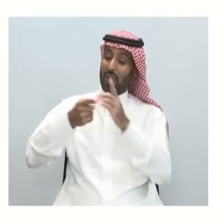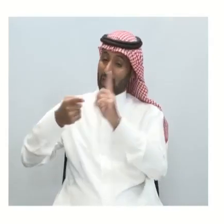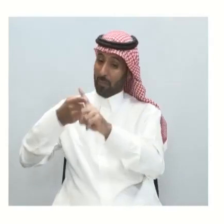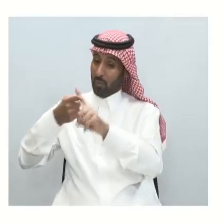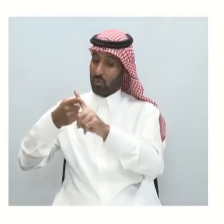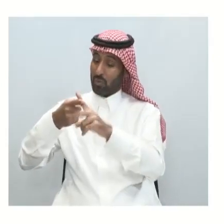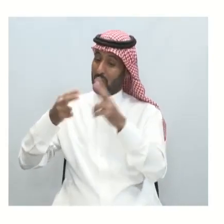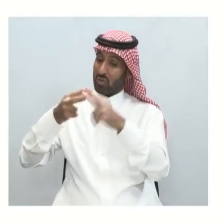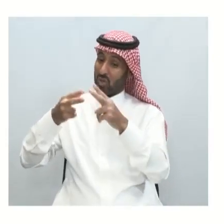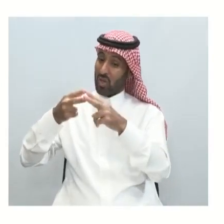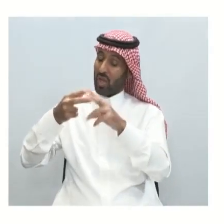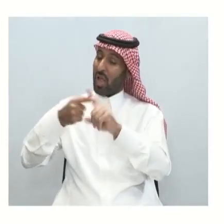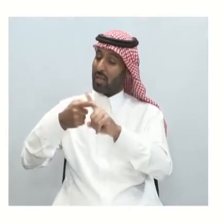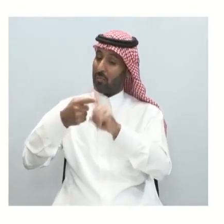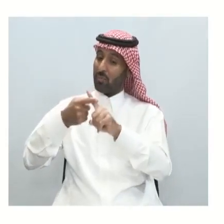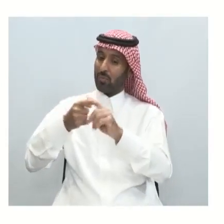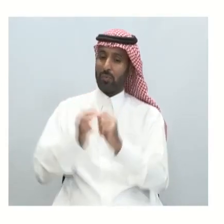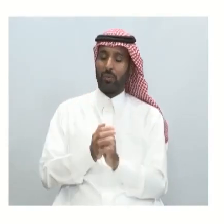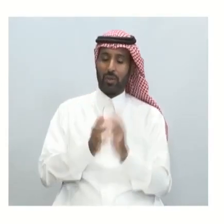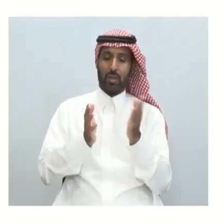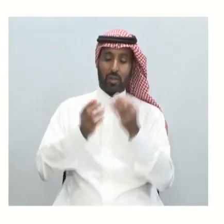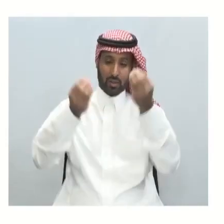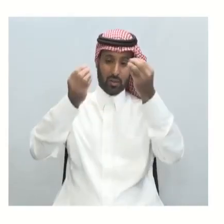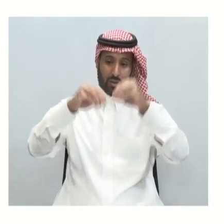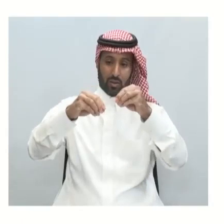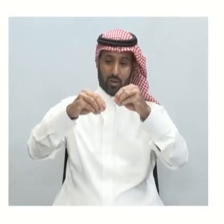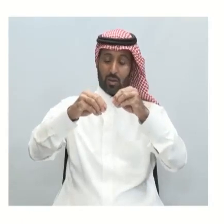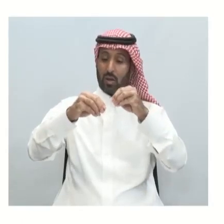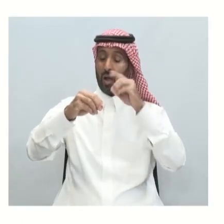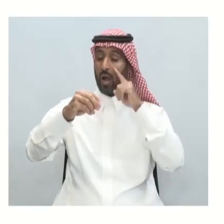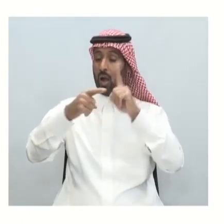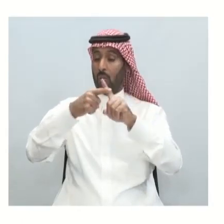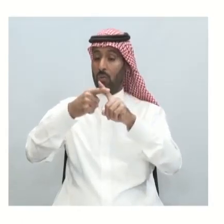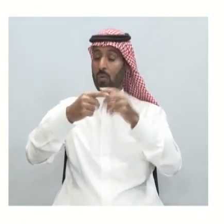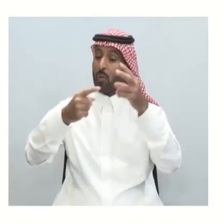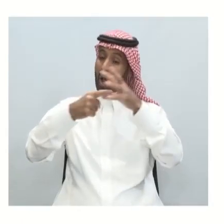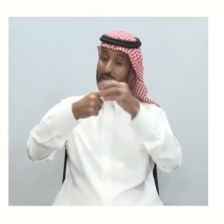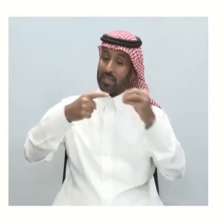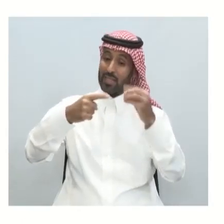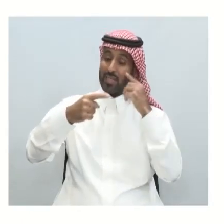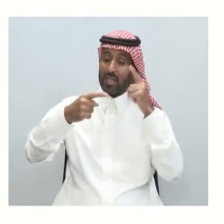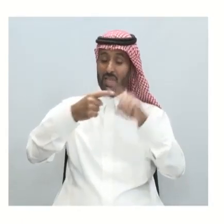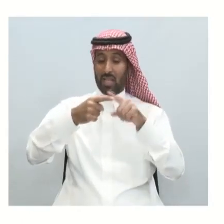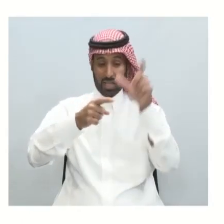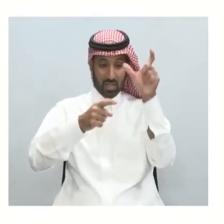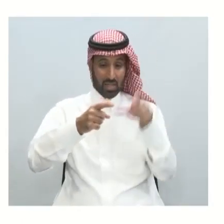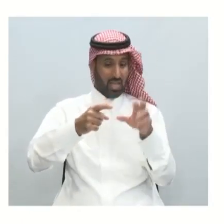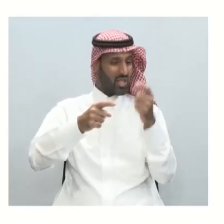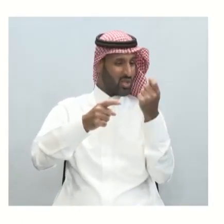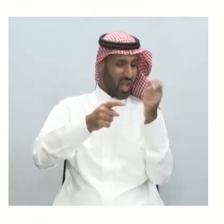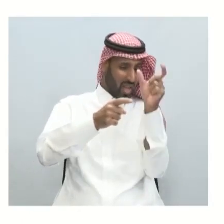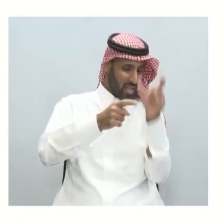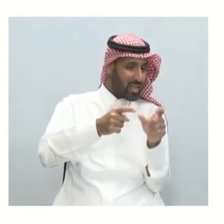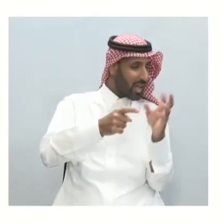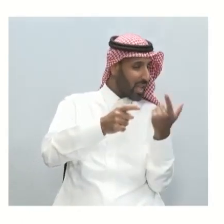معناه شحنه جزئيه موجبه تضاف هذه الشحنات الجزئيه الموجبه هو السالبه الى الشكل الجزيئي